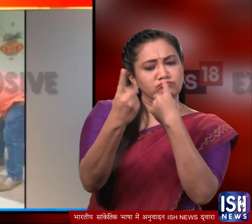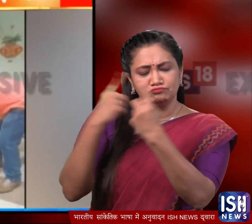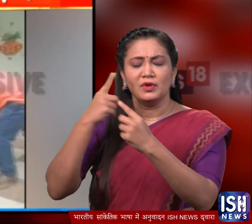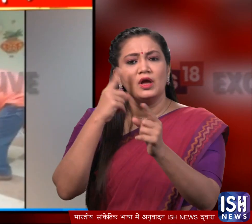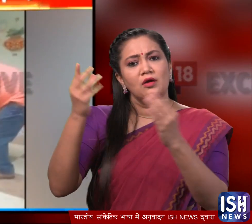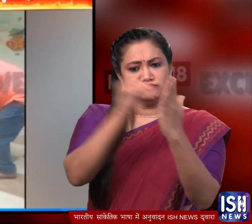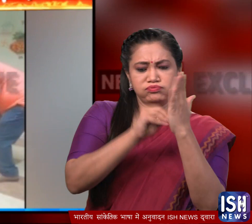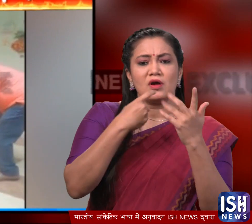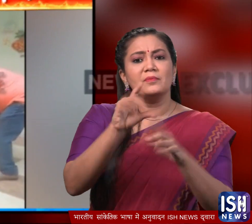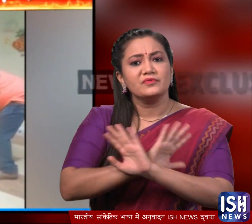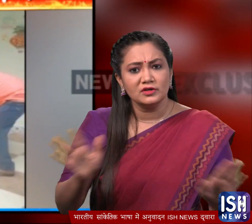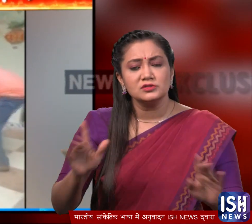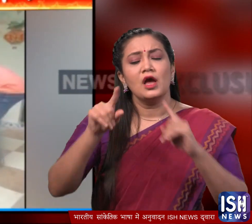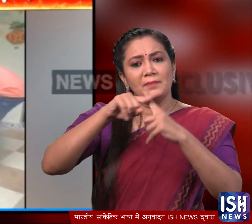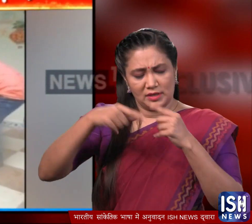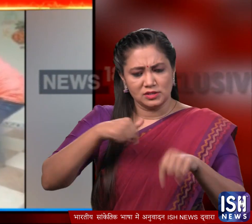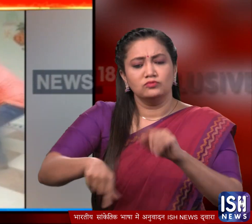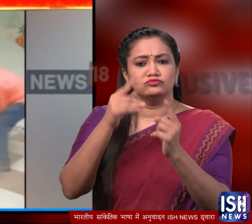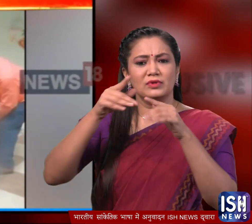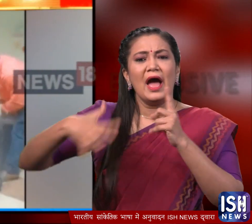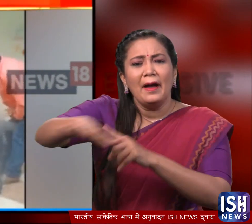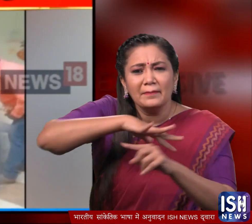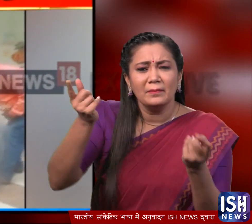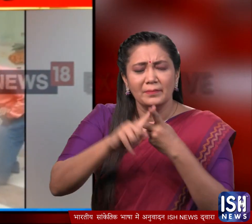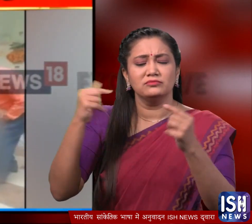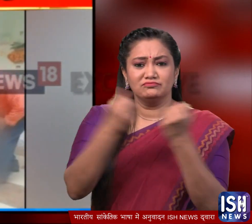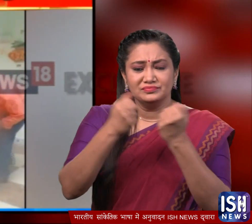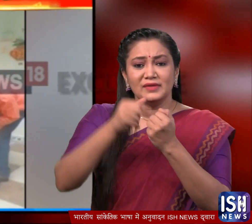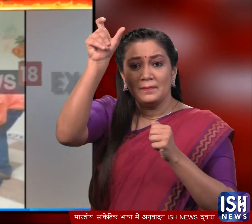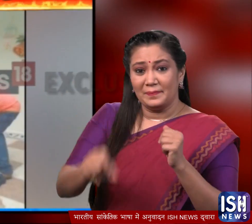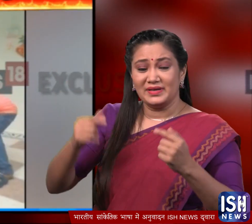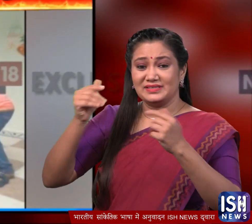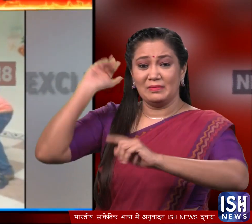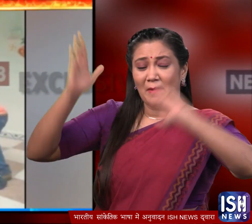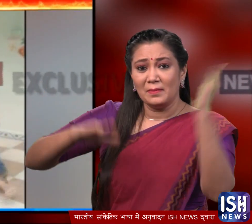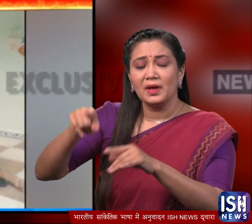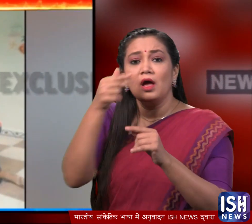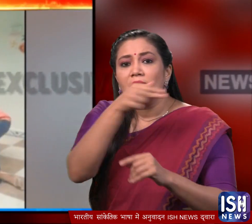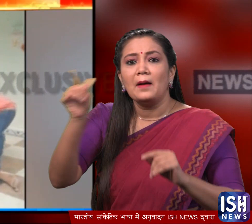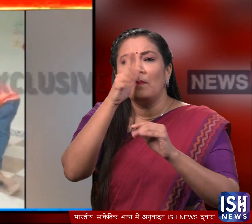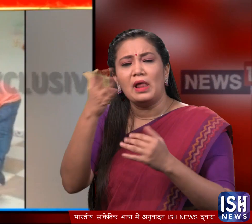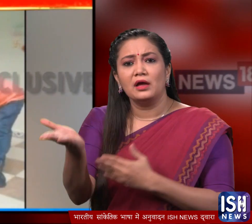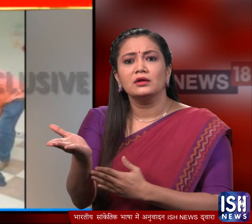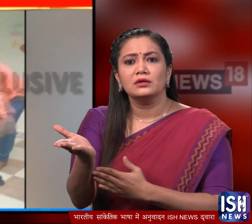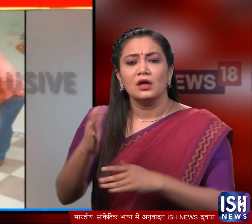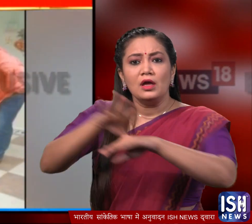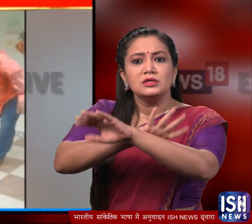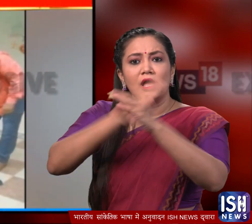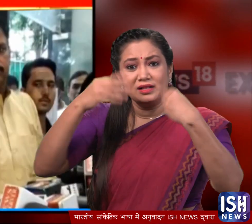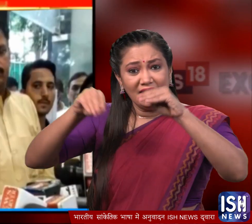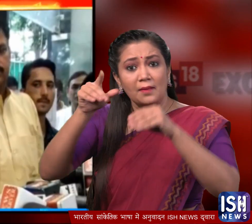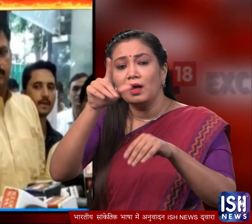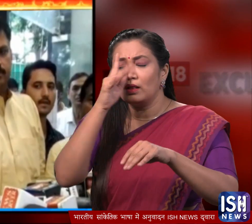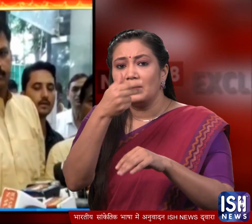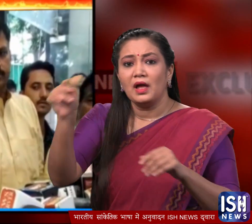की गई है। साथ ही उन्होंने मामले की जांच का हवाला देते हुए ये साफ कर दिया कि जिस शख्स की पिटाई हुई वो गलत नाम और पहचान के जरिए चूड़ियां बेच रहा